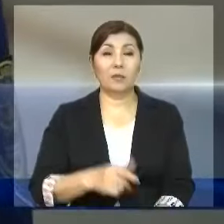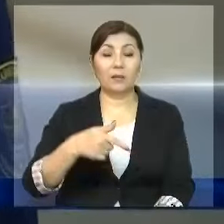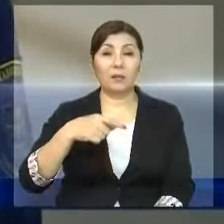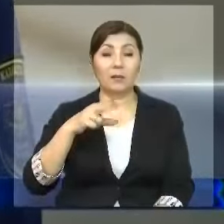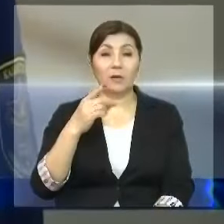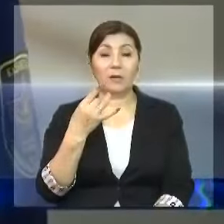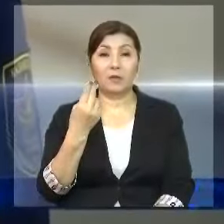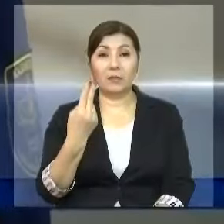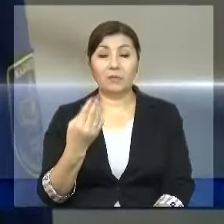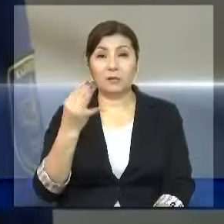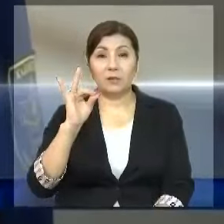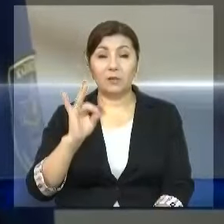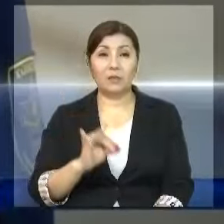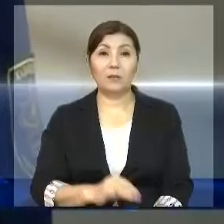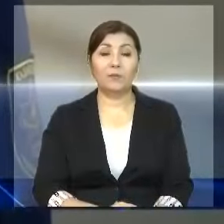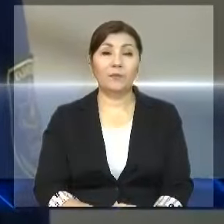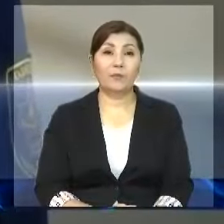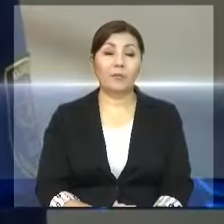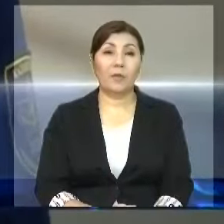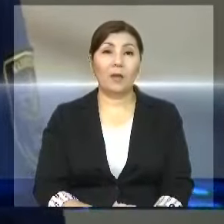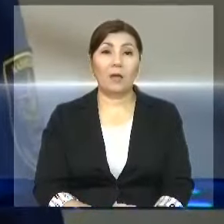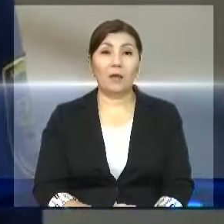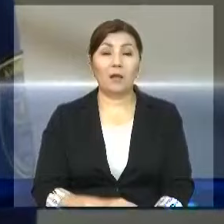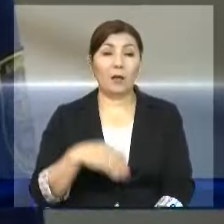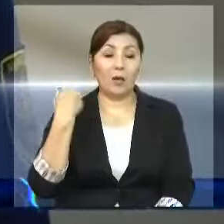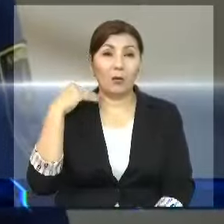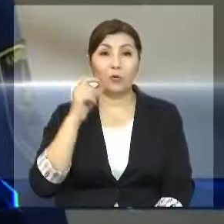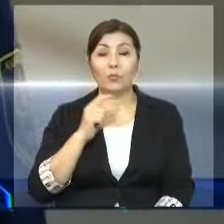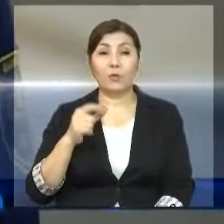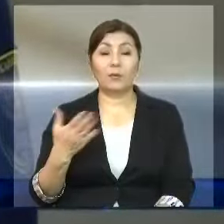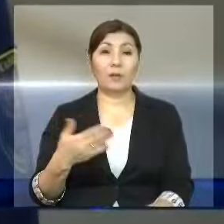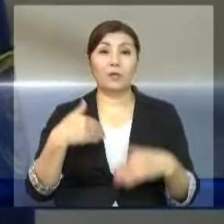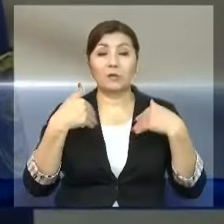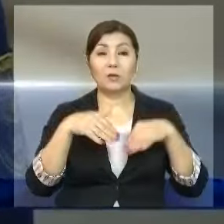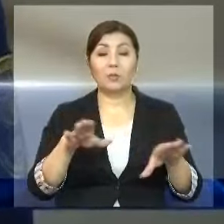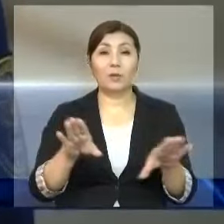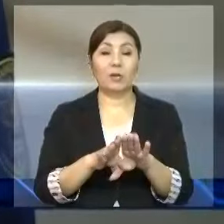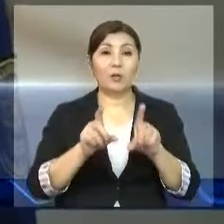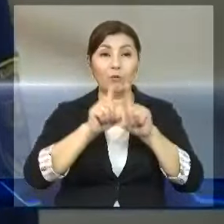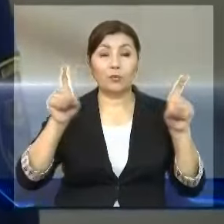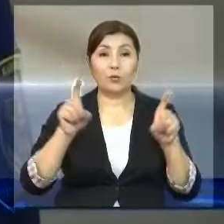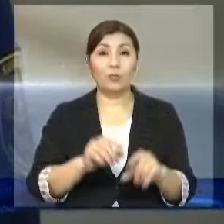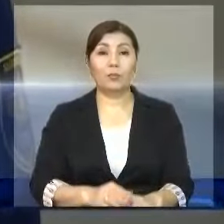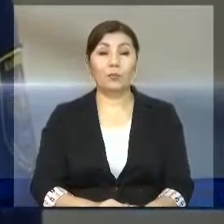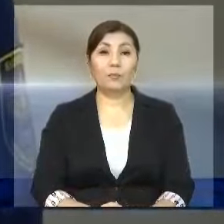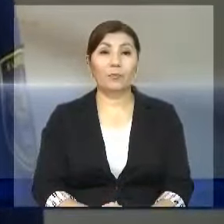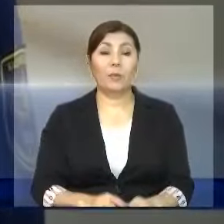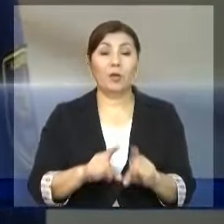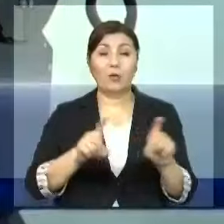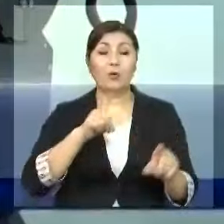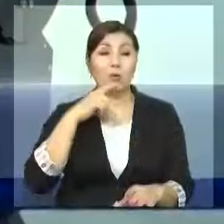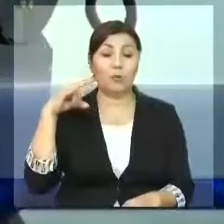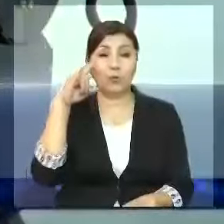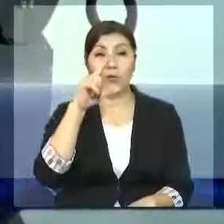Крицкий, тоже летчик-испытатель, полковник, они актюбинцы, они заканчивали эту школу, школу юных летчиков в свое